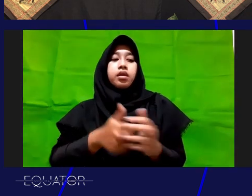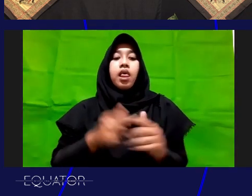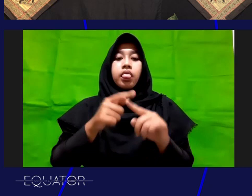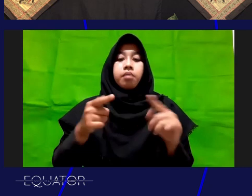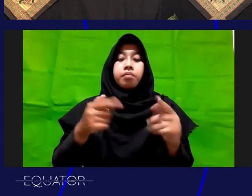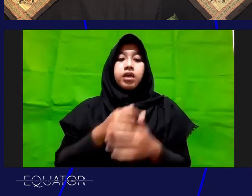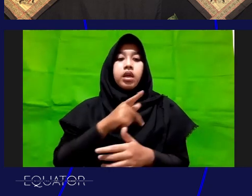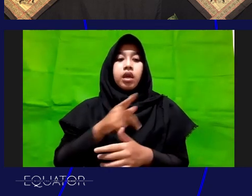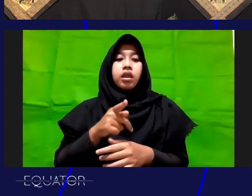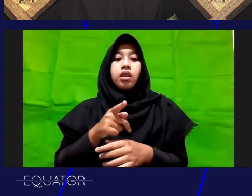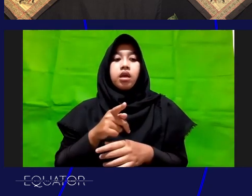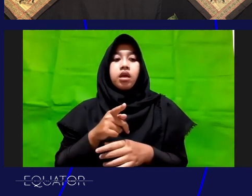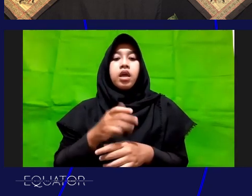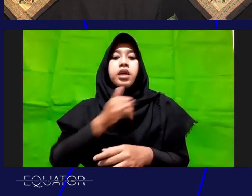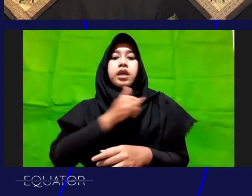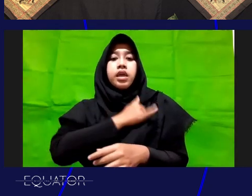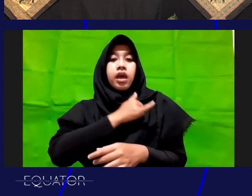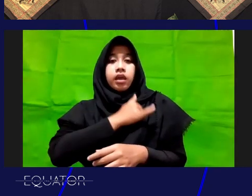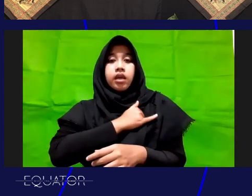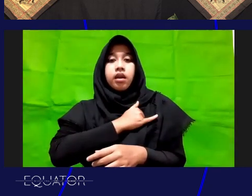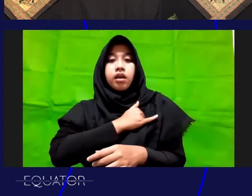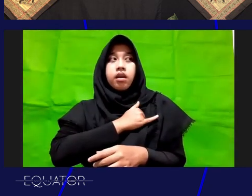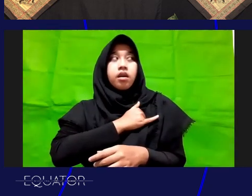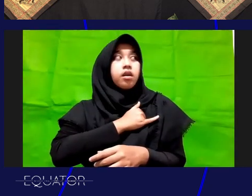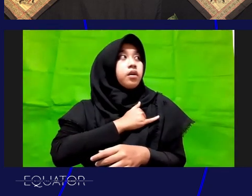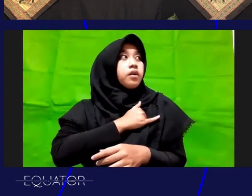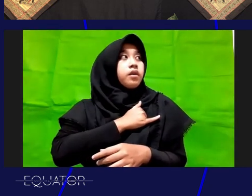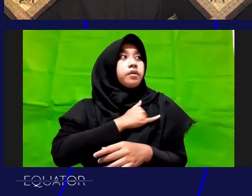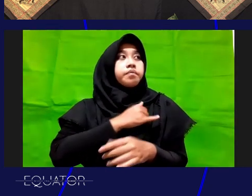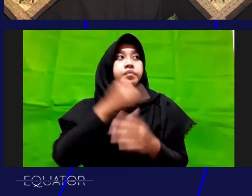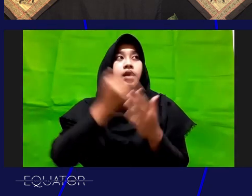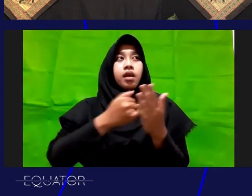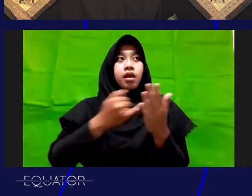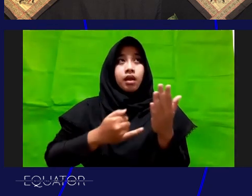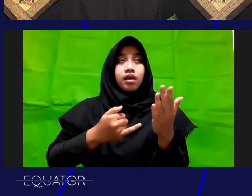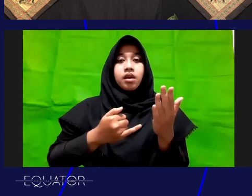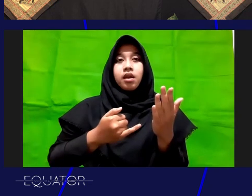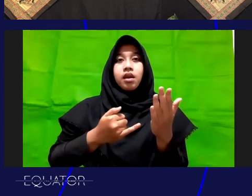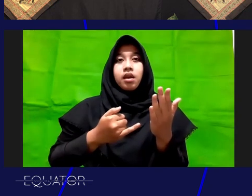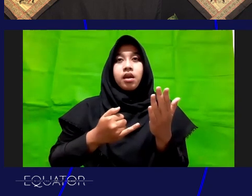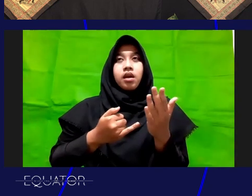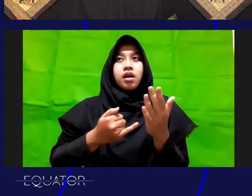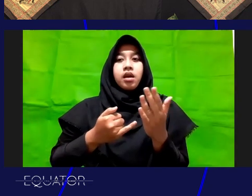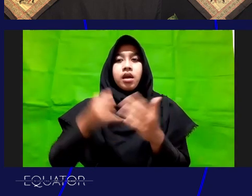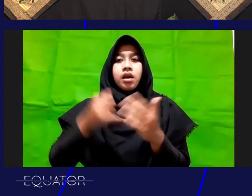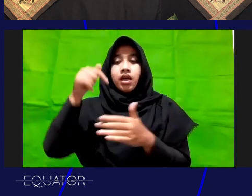kita sangat yakin justru karya-karya yang sangat tajam dan buat kita sendiri